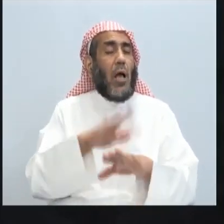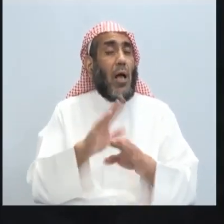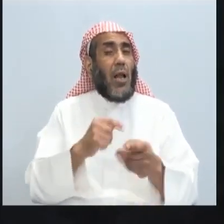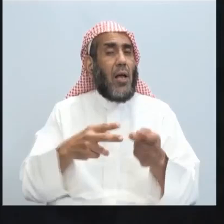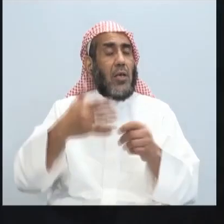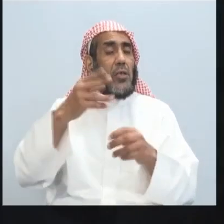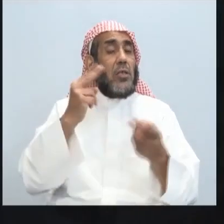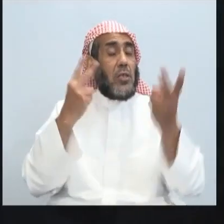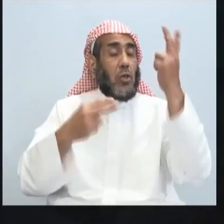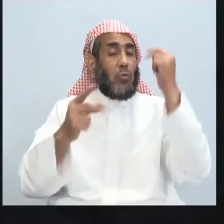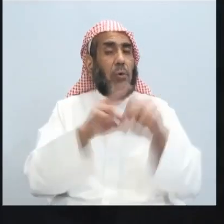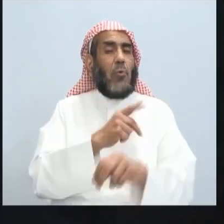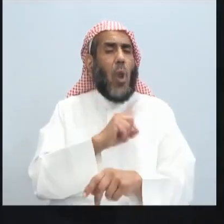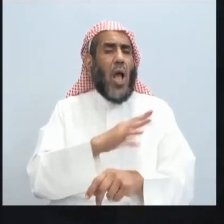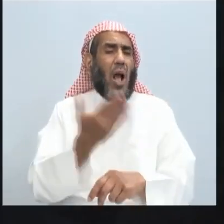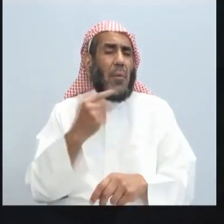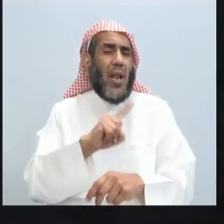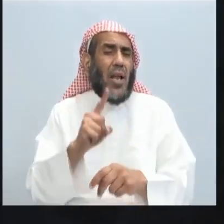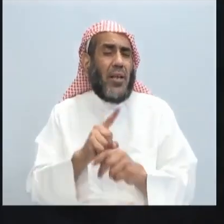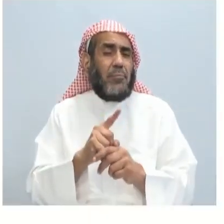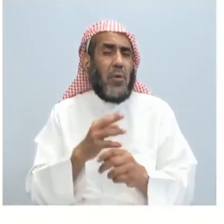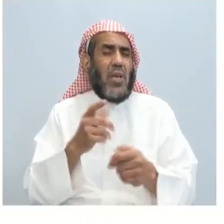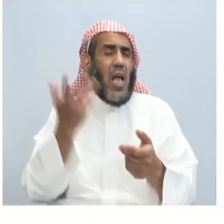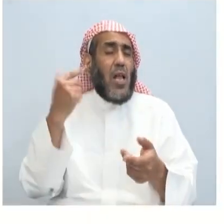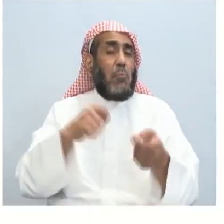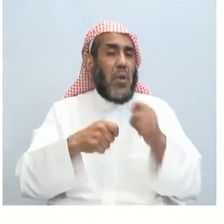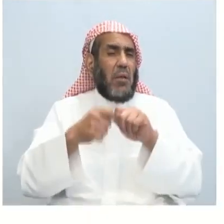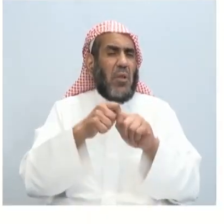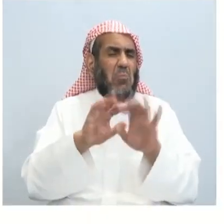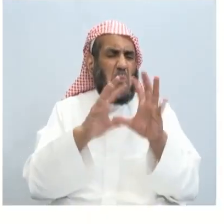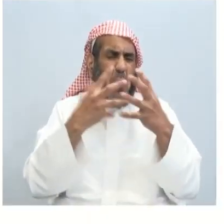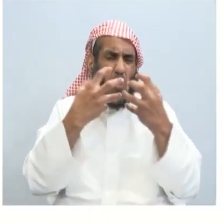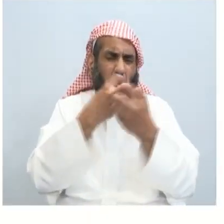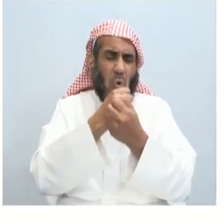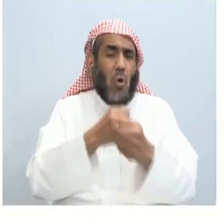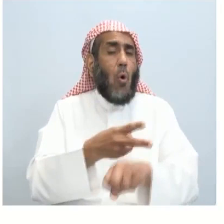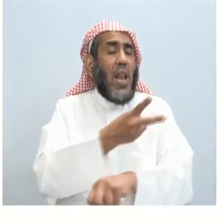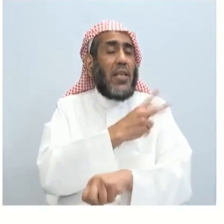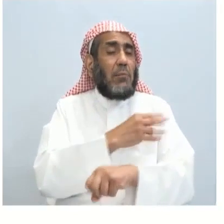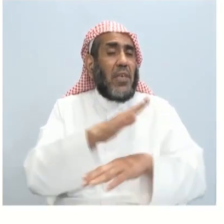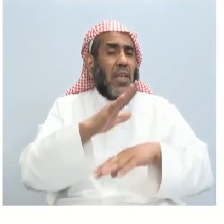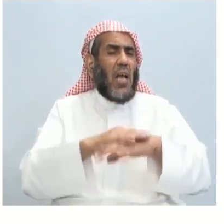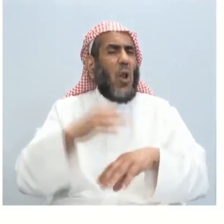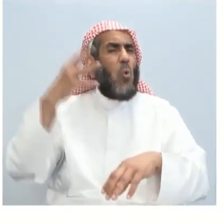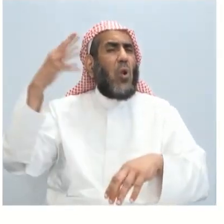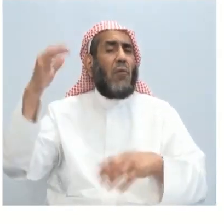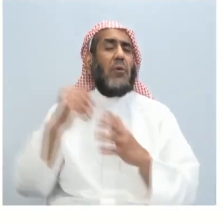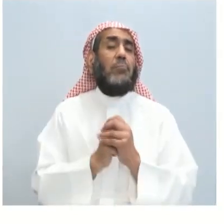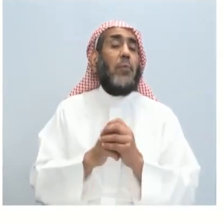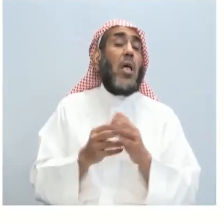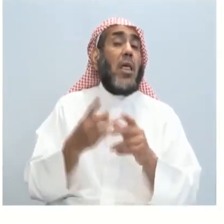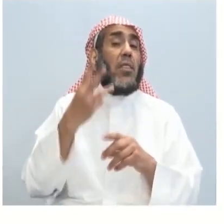واعتمد فيه على التجربه لكن قبل ذلك كان علم الكيمياء يتسم بالغموض والاعتماد على الخرافه